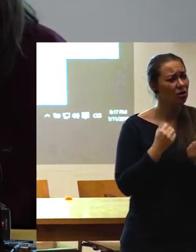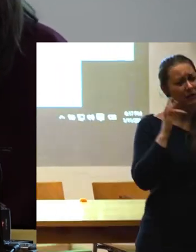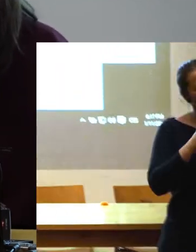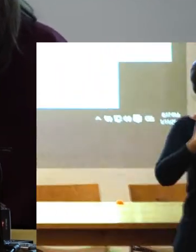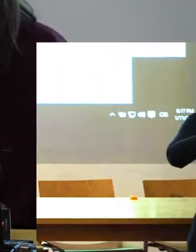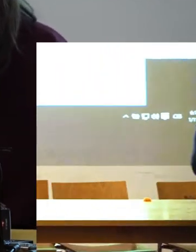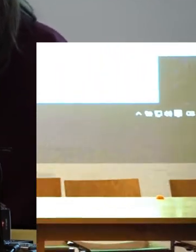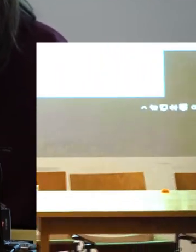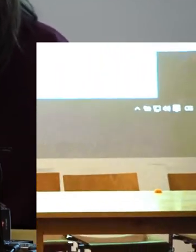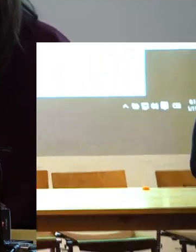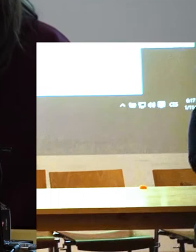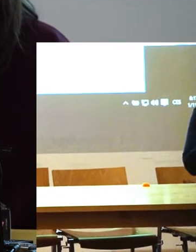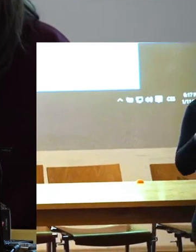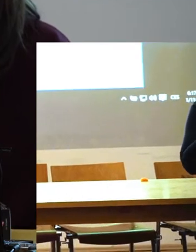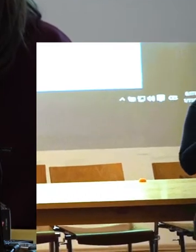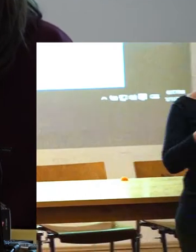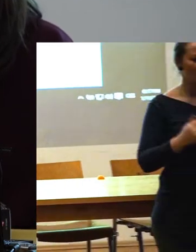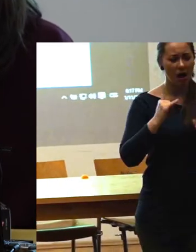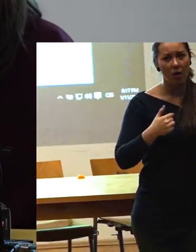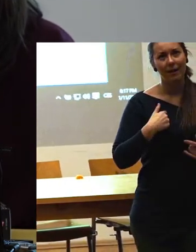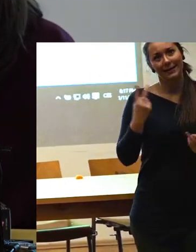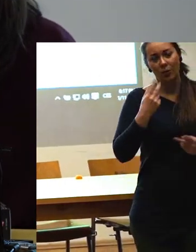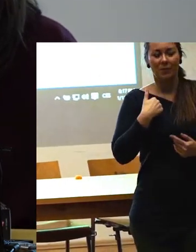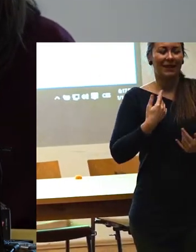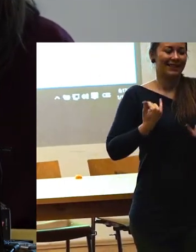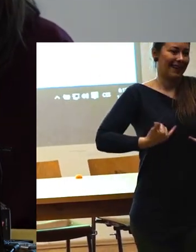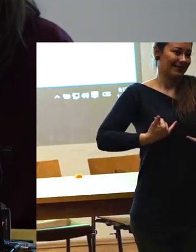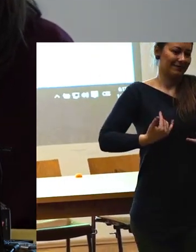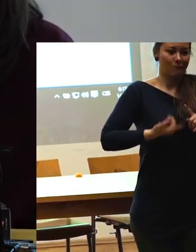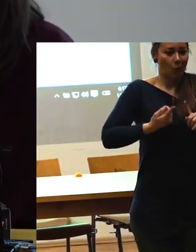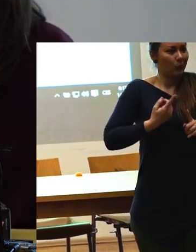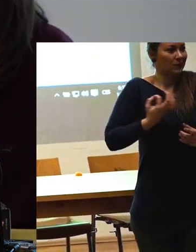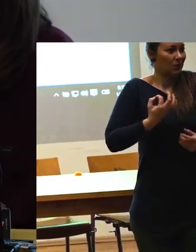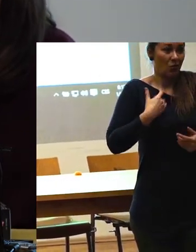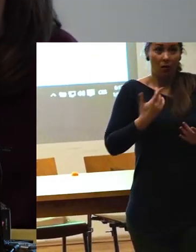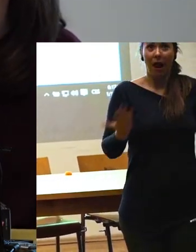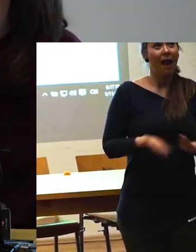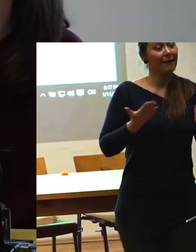ačkoliv si uvědomujeme, že v našich podmínkách není možné třeba